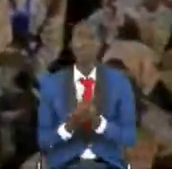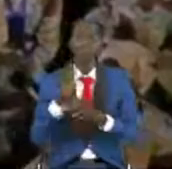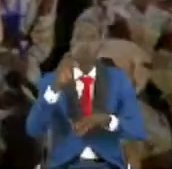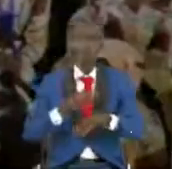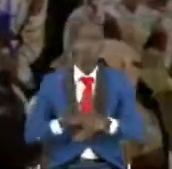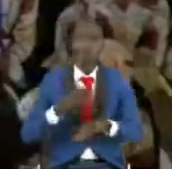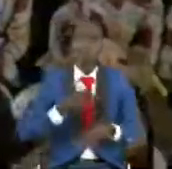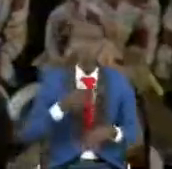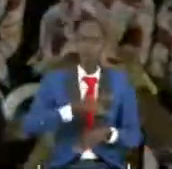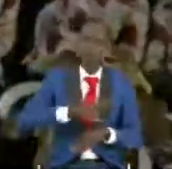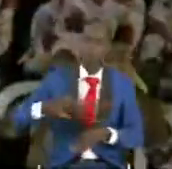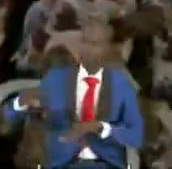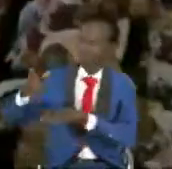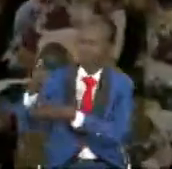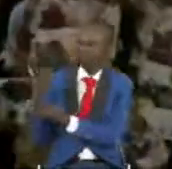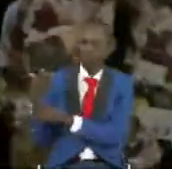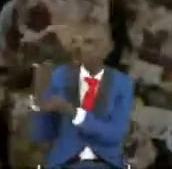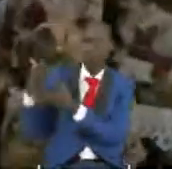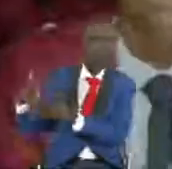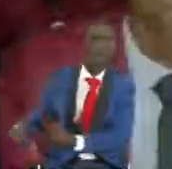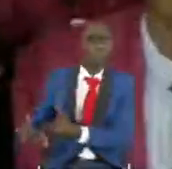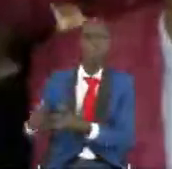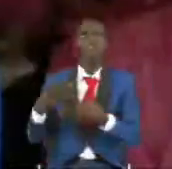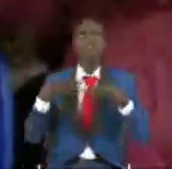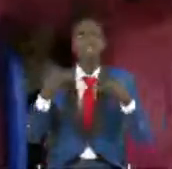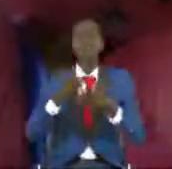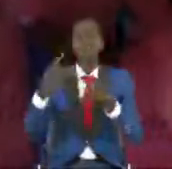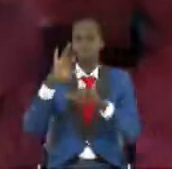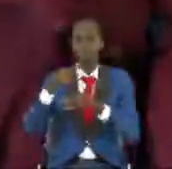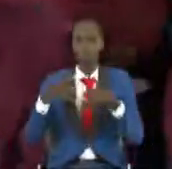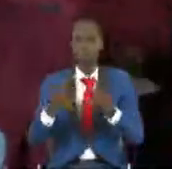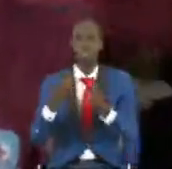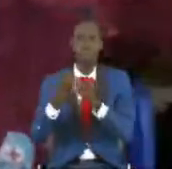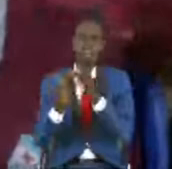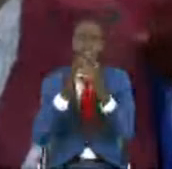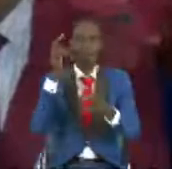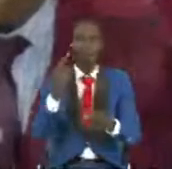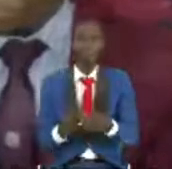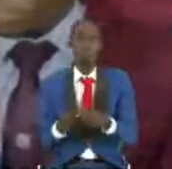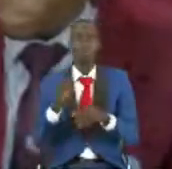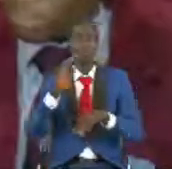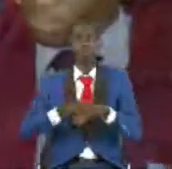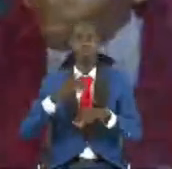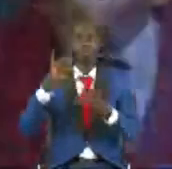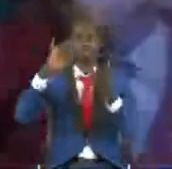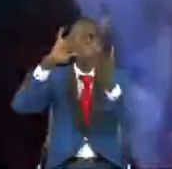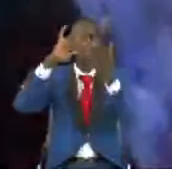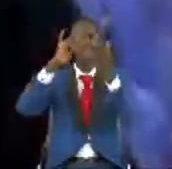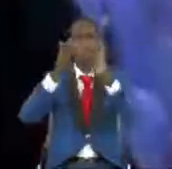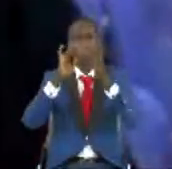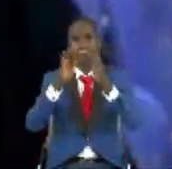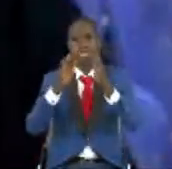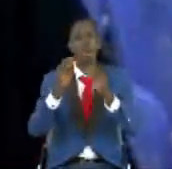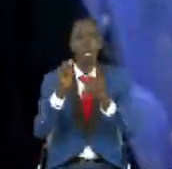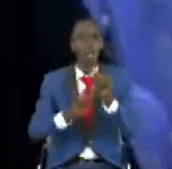À ma droite, la guérison vient pour vous. En ligne, partout où vous